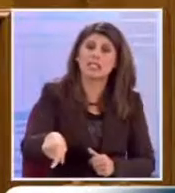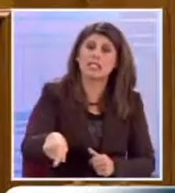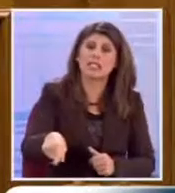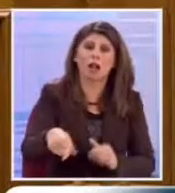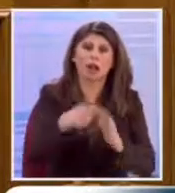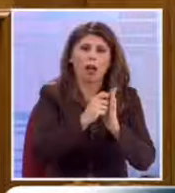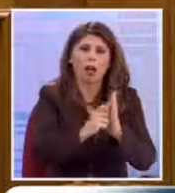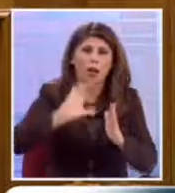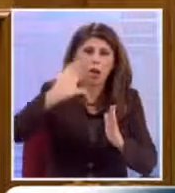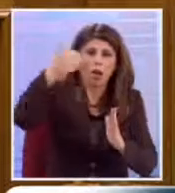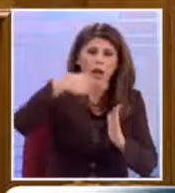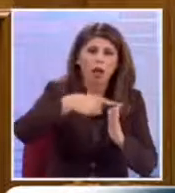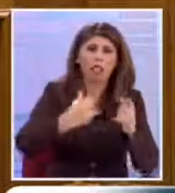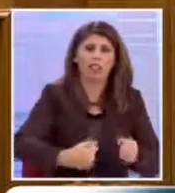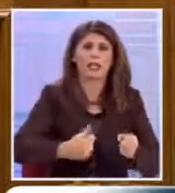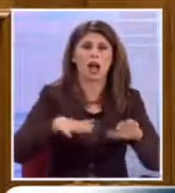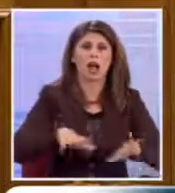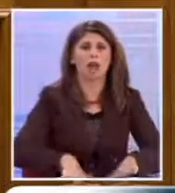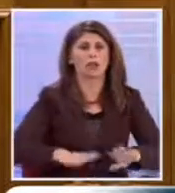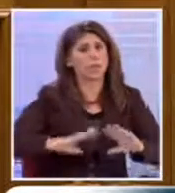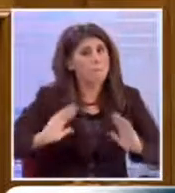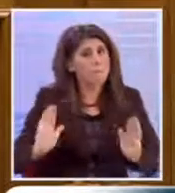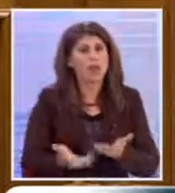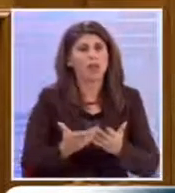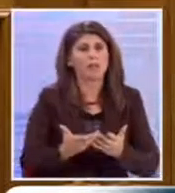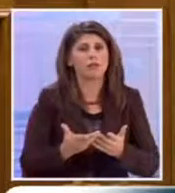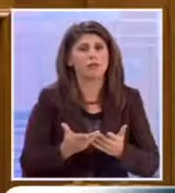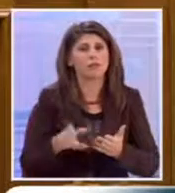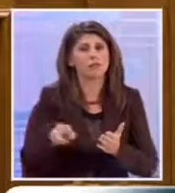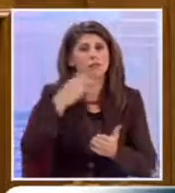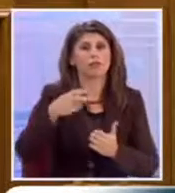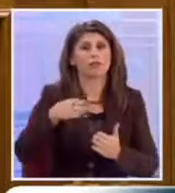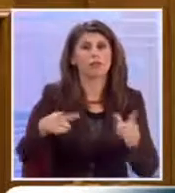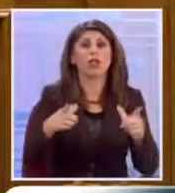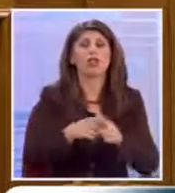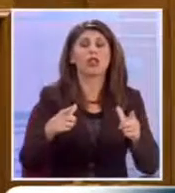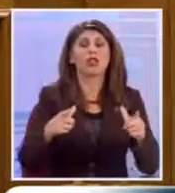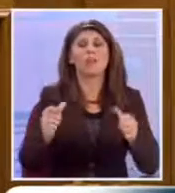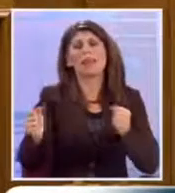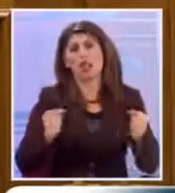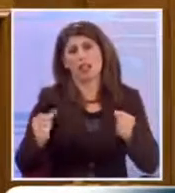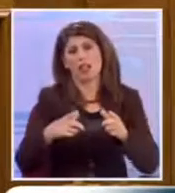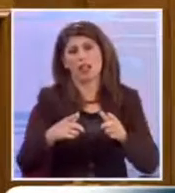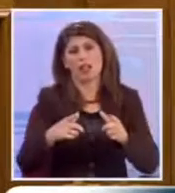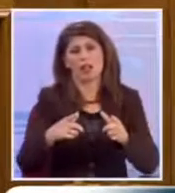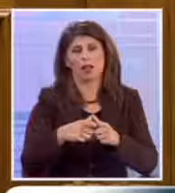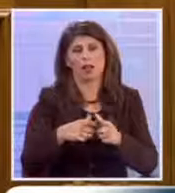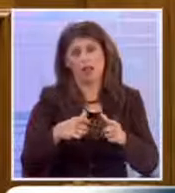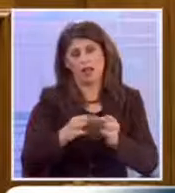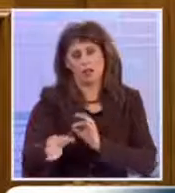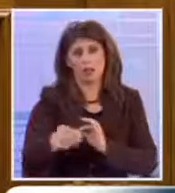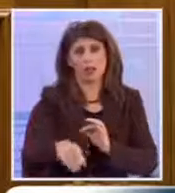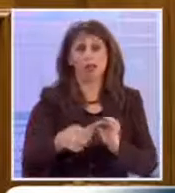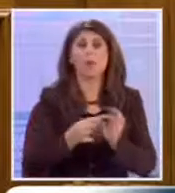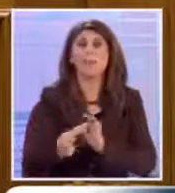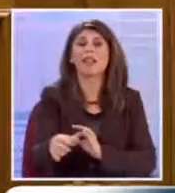πρωτιά στην ανεργία και παρόλα αυτά έχει εξαιρεθεί από την πιλωτική εφαρμογή αυτού του μέτρου με ρεμέτη μεν που ακούει